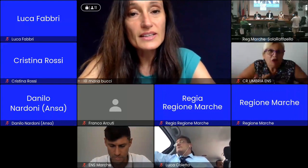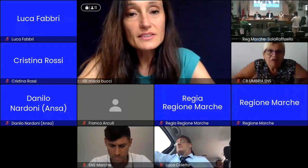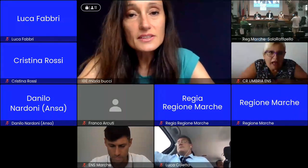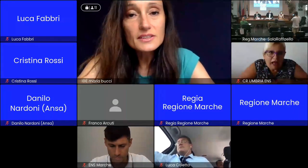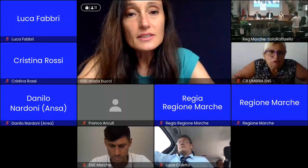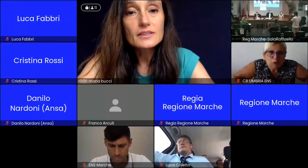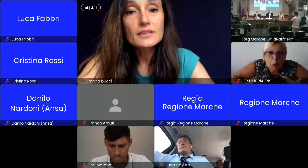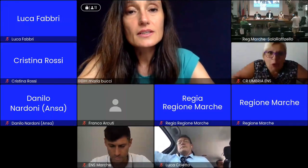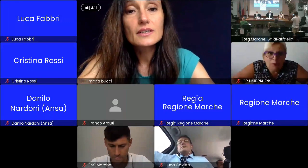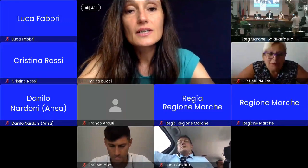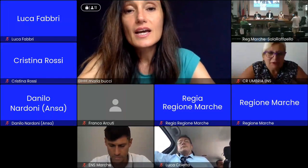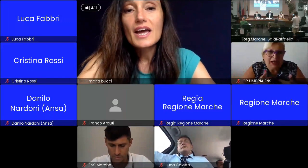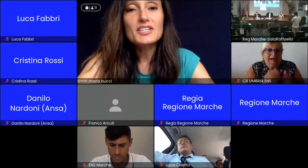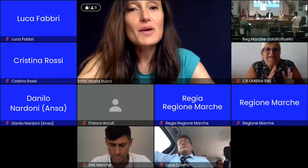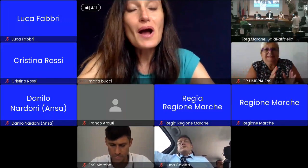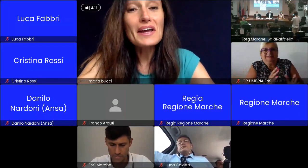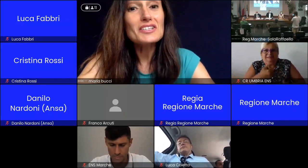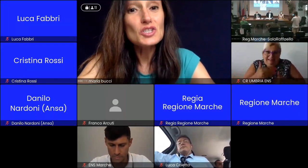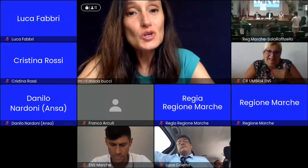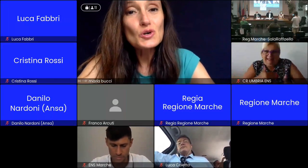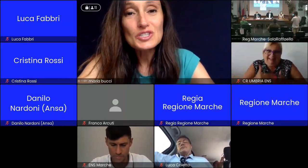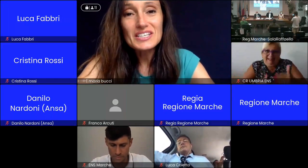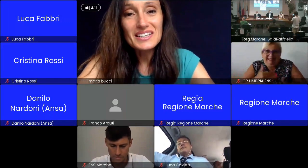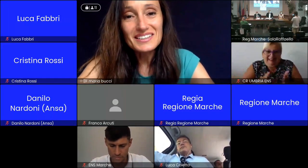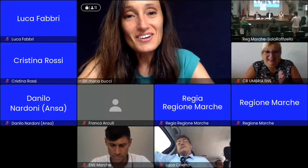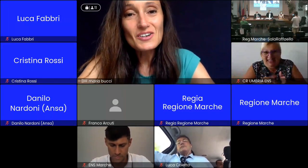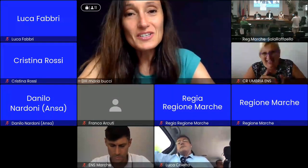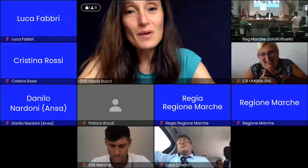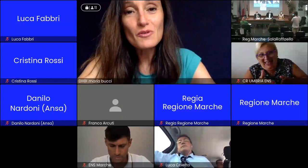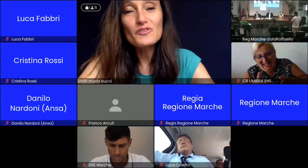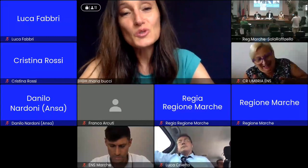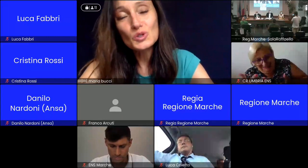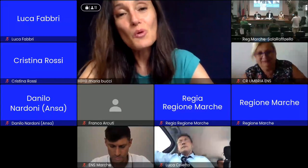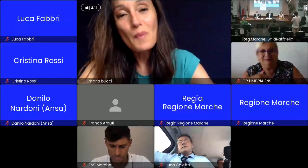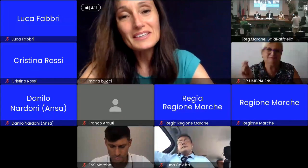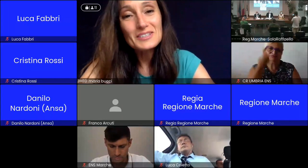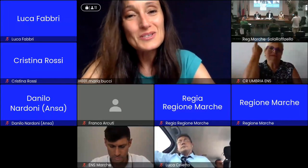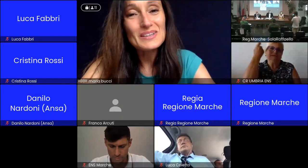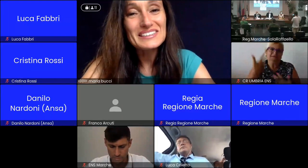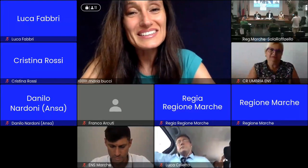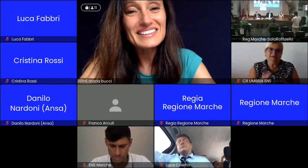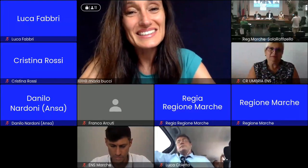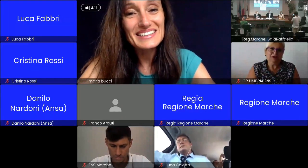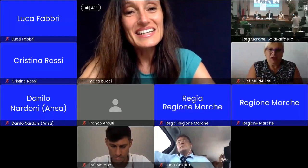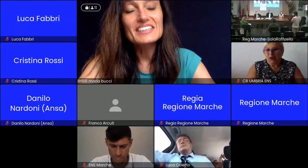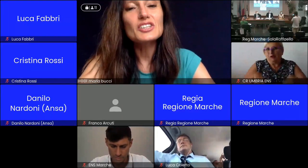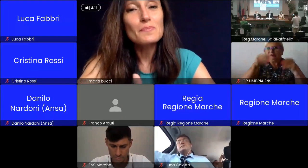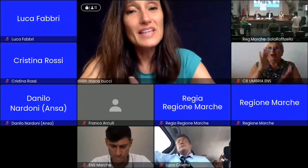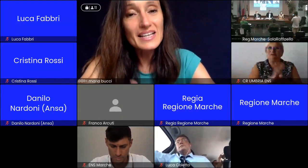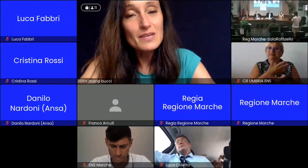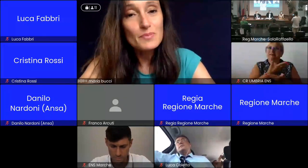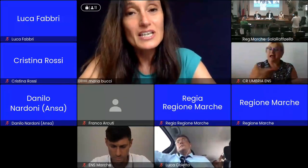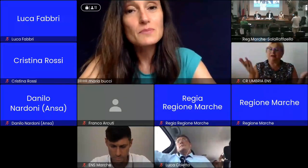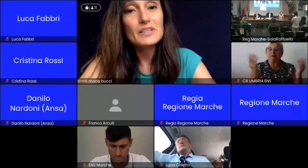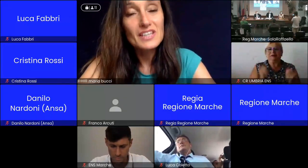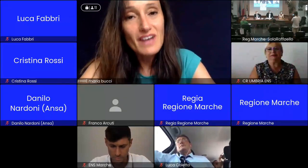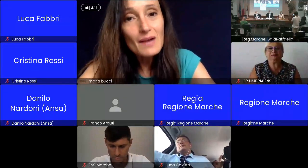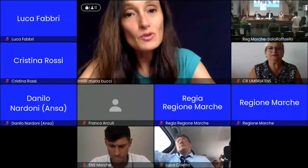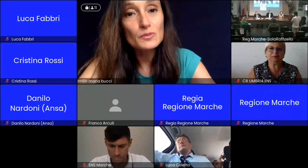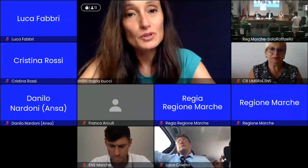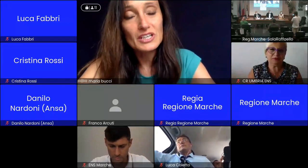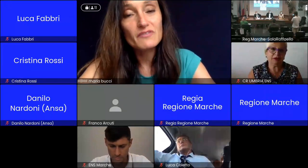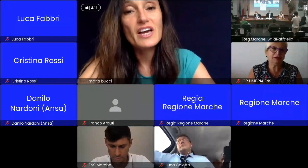molto soddisfatti e siamo anche ansiosi, no? Abbiamo vissuto momenti, insomma, di trepidanza,